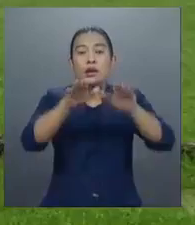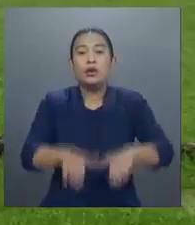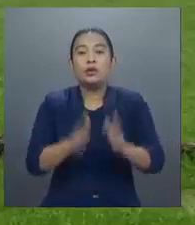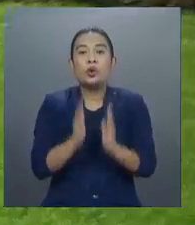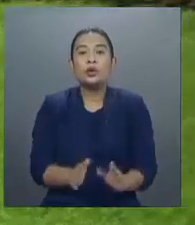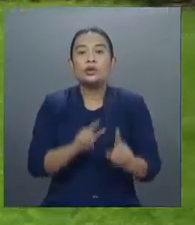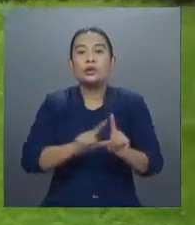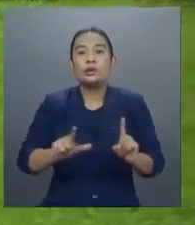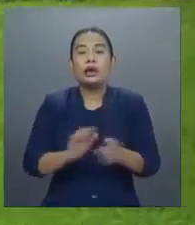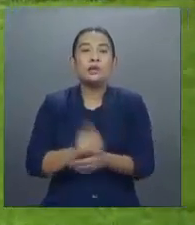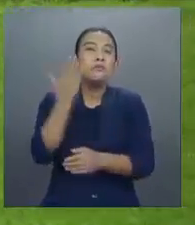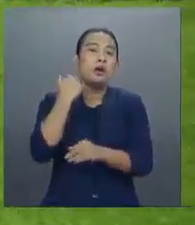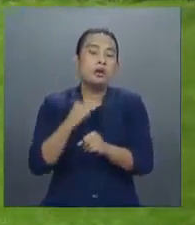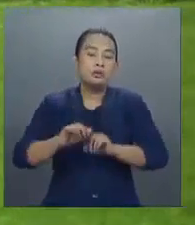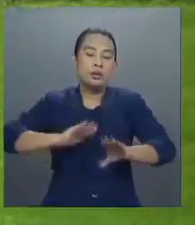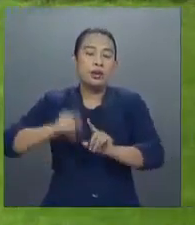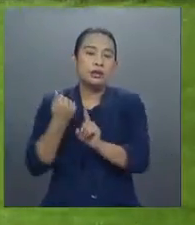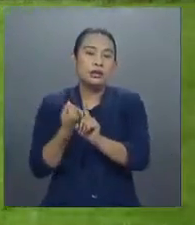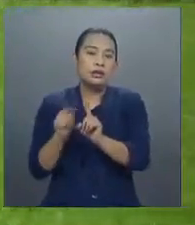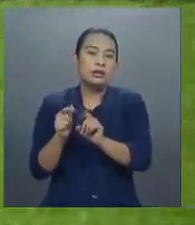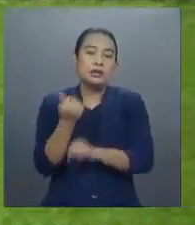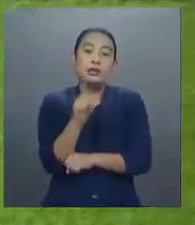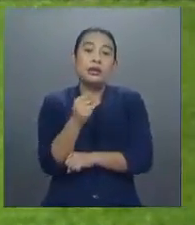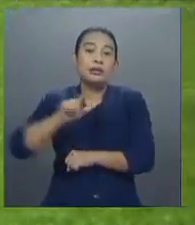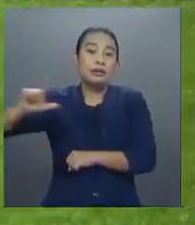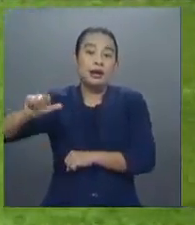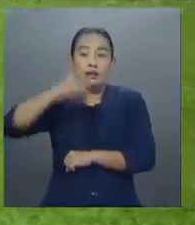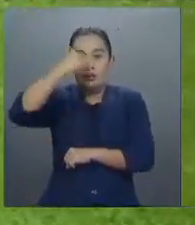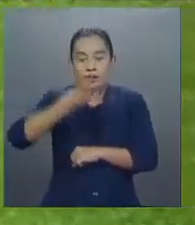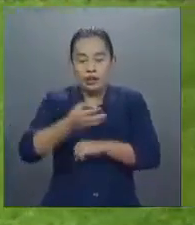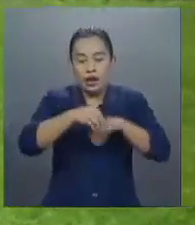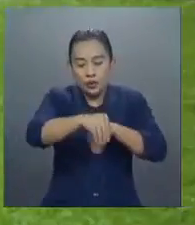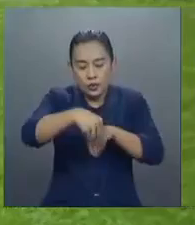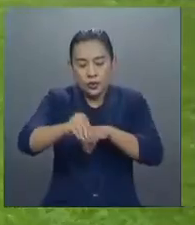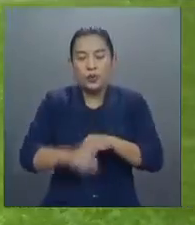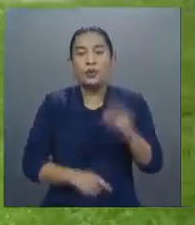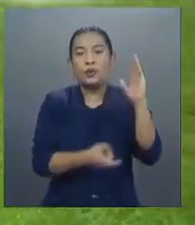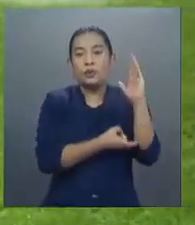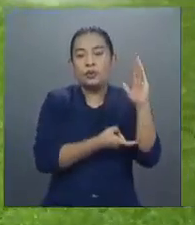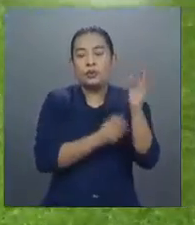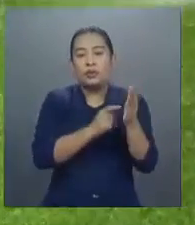กว่า11ล้านคนนั้นเป็นผลมาจากพื้นที่ปลูกข้าวยางพาราและอ้อยครับ